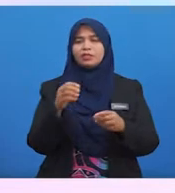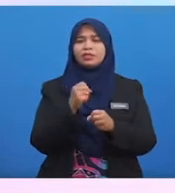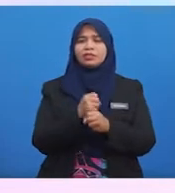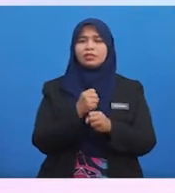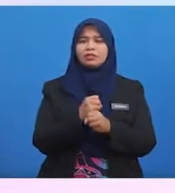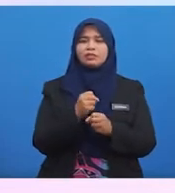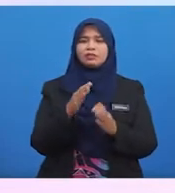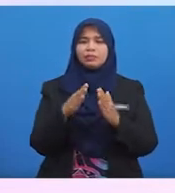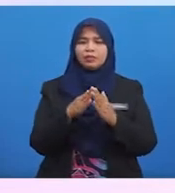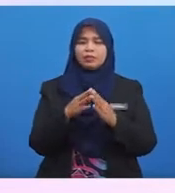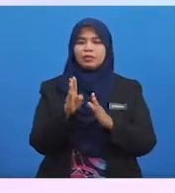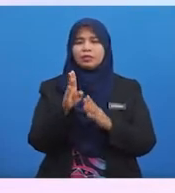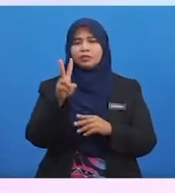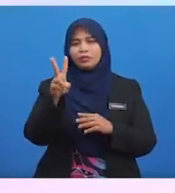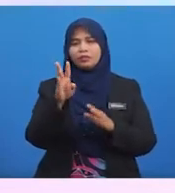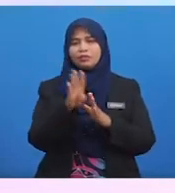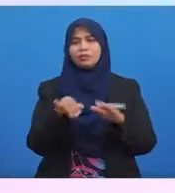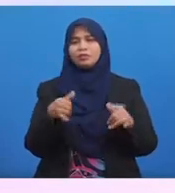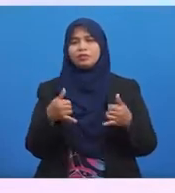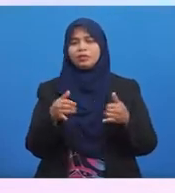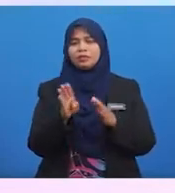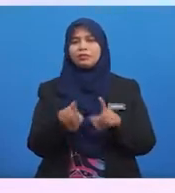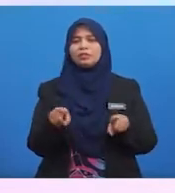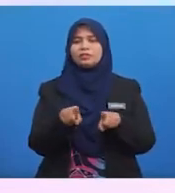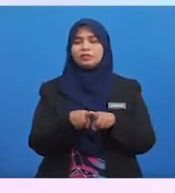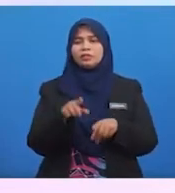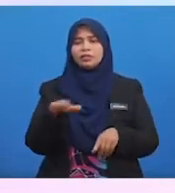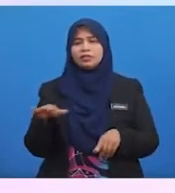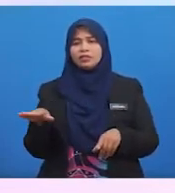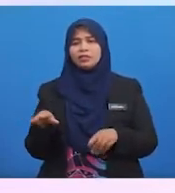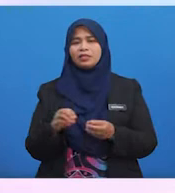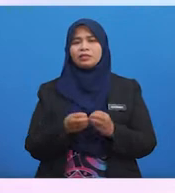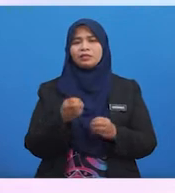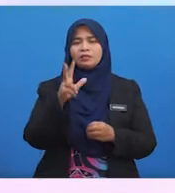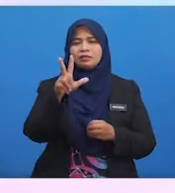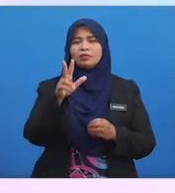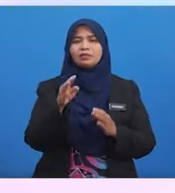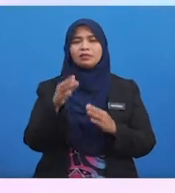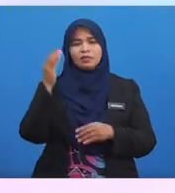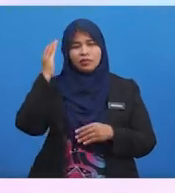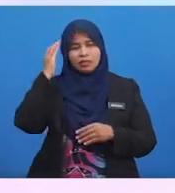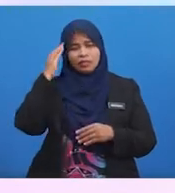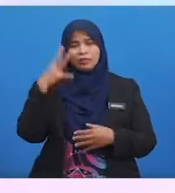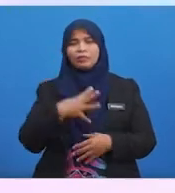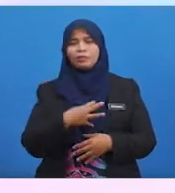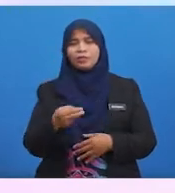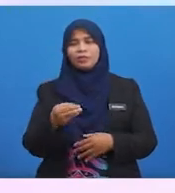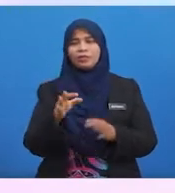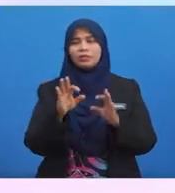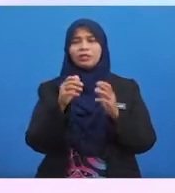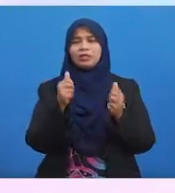bermain bersama adik beradik ketiga mengetahui minat Ali keluarga